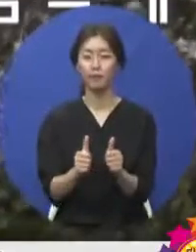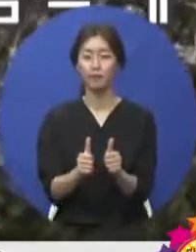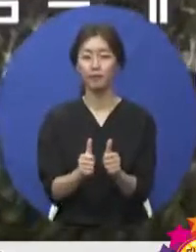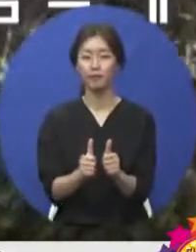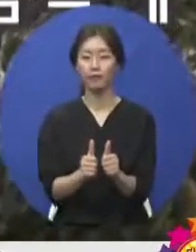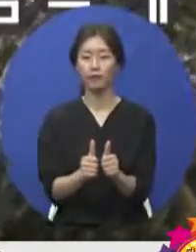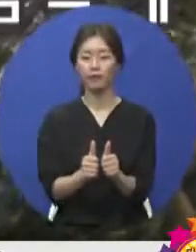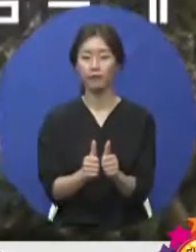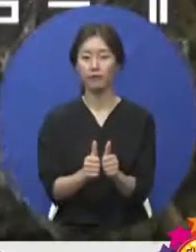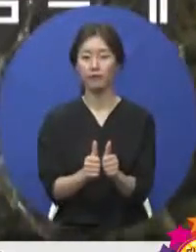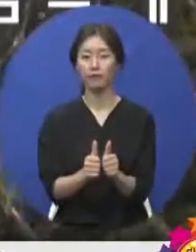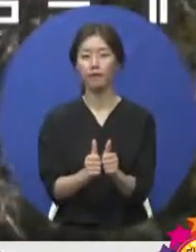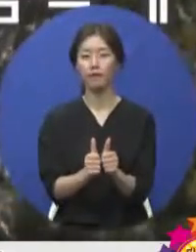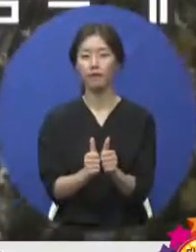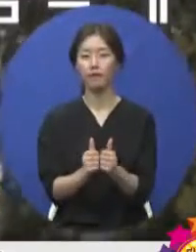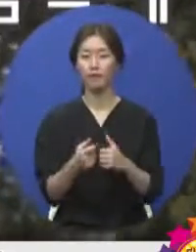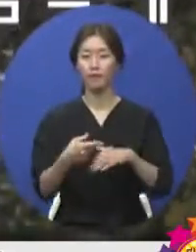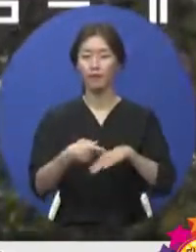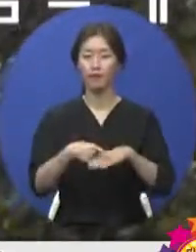사나이